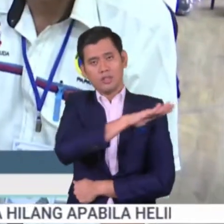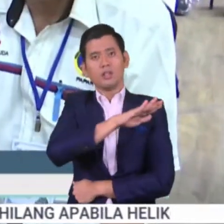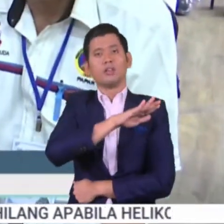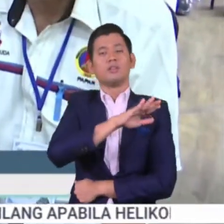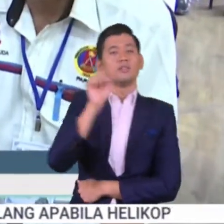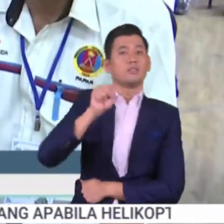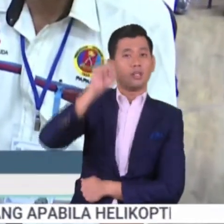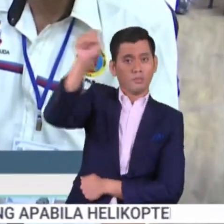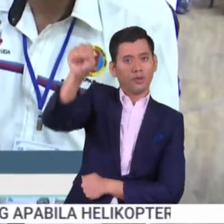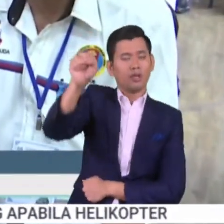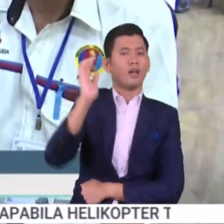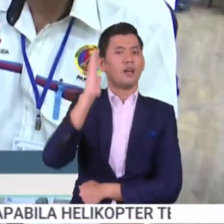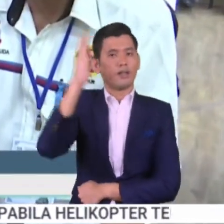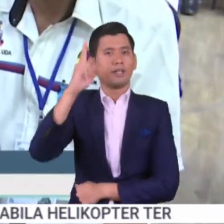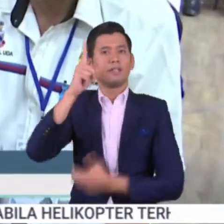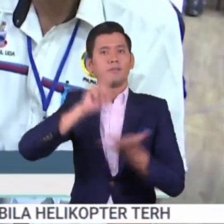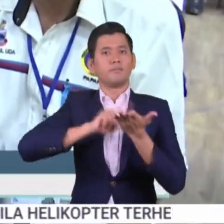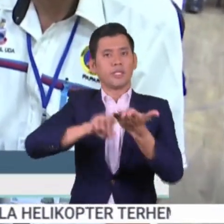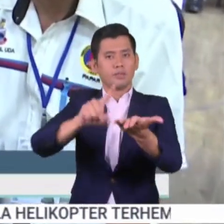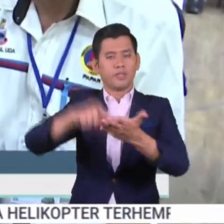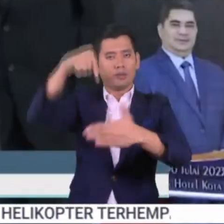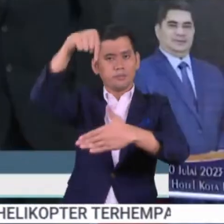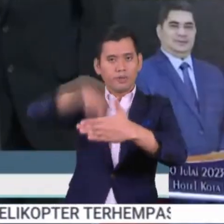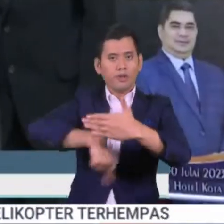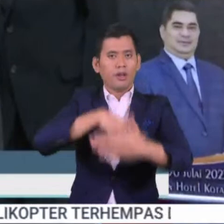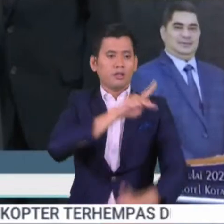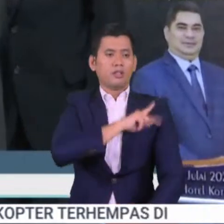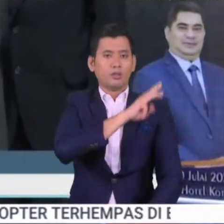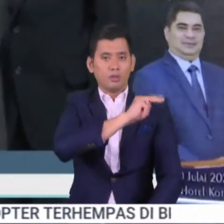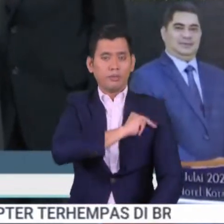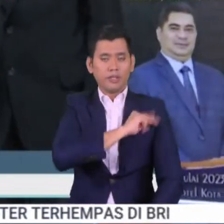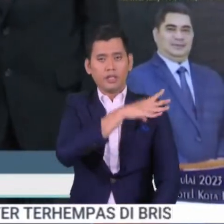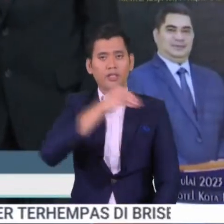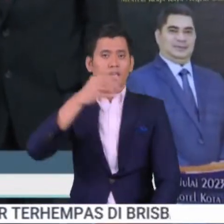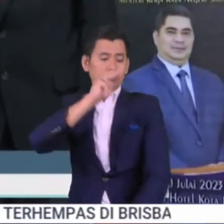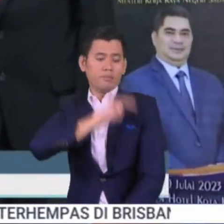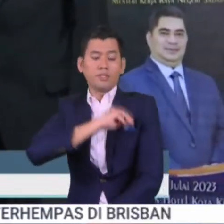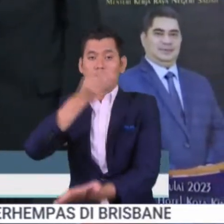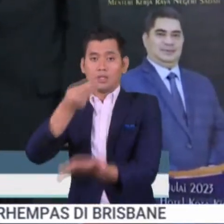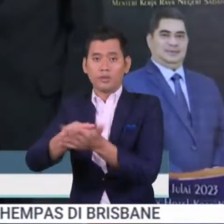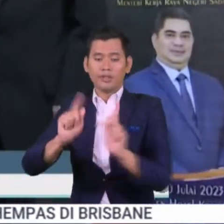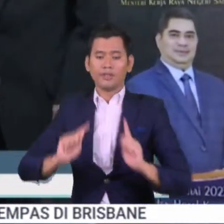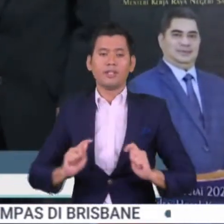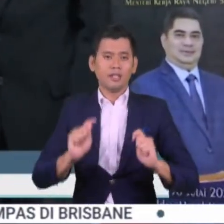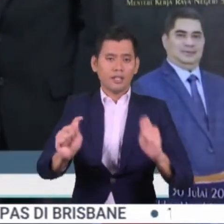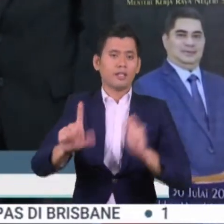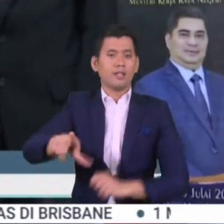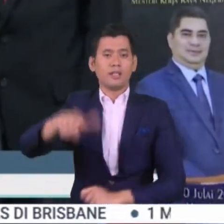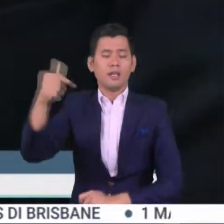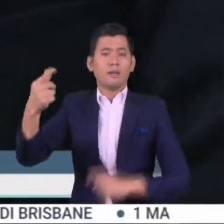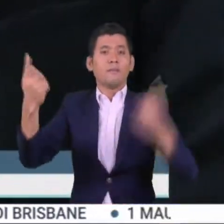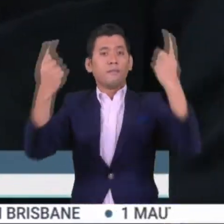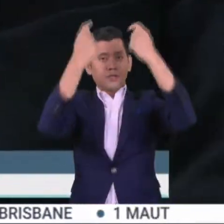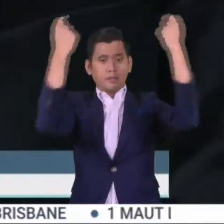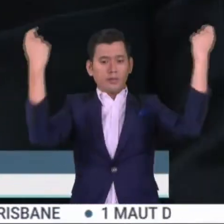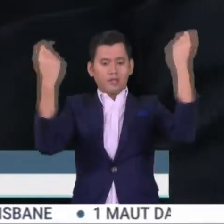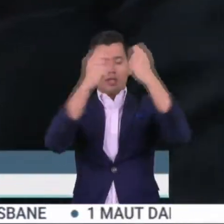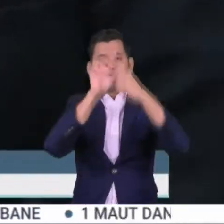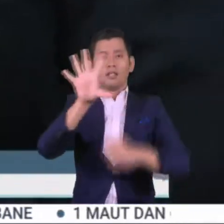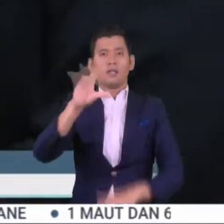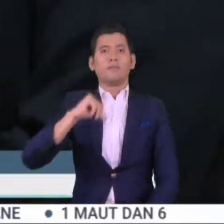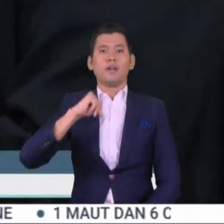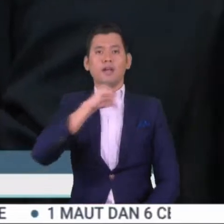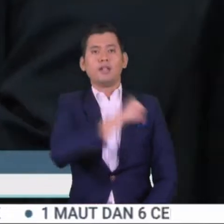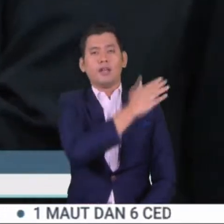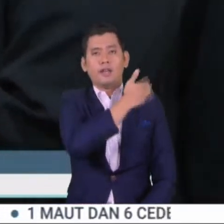berkata, perkara tersebut akan dibincangkan dengan Ketua Menteri dan Menteri Keuangan untuk tindakan lanjut. Sempena majlis ini, 5 ahli